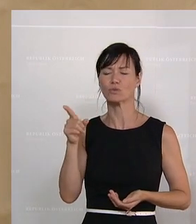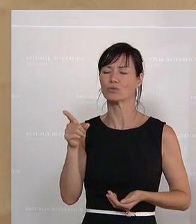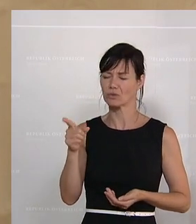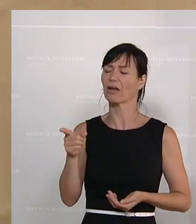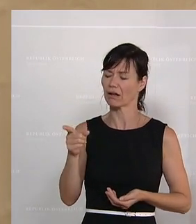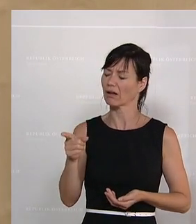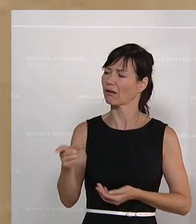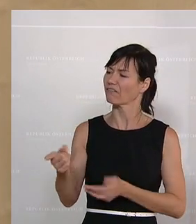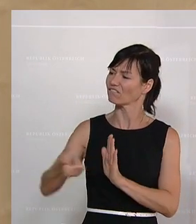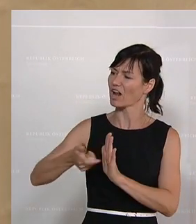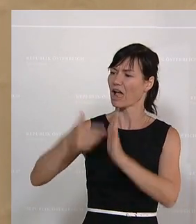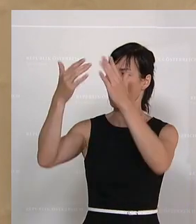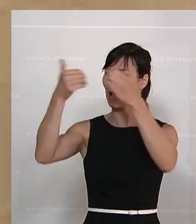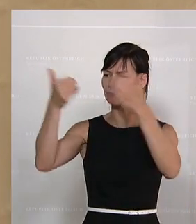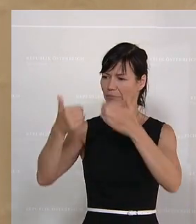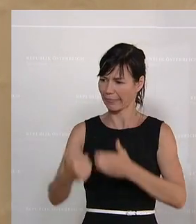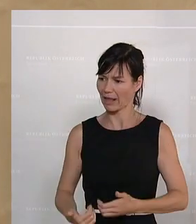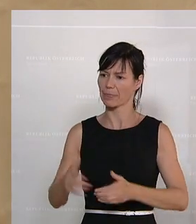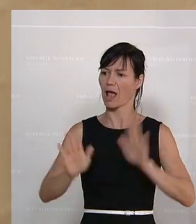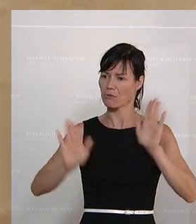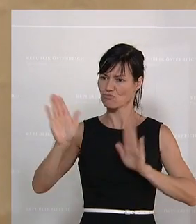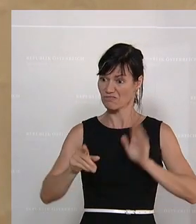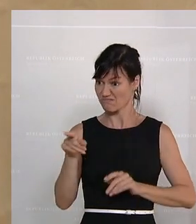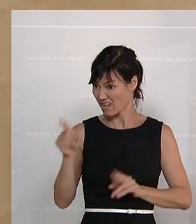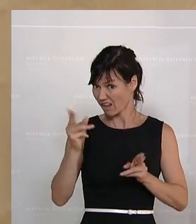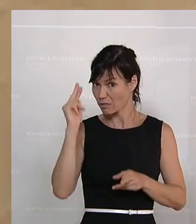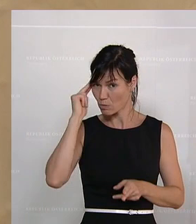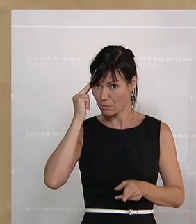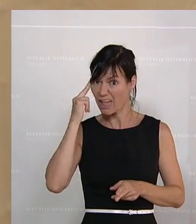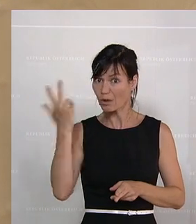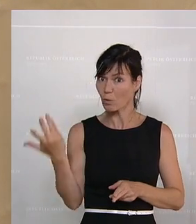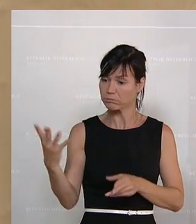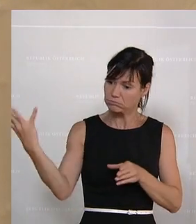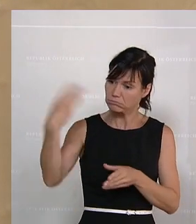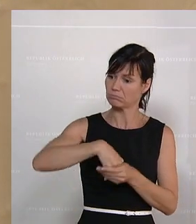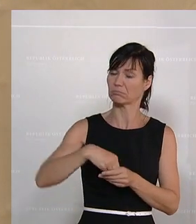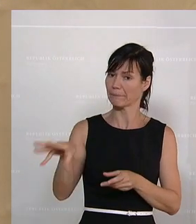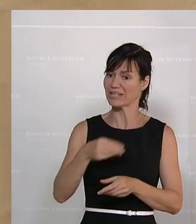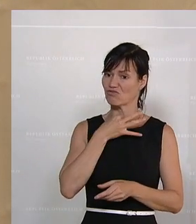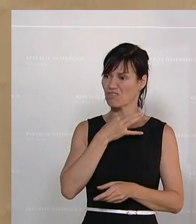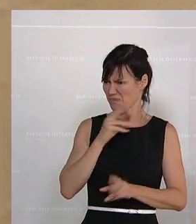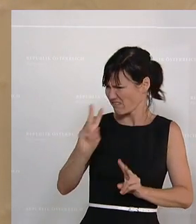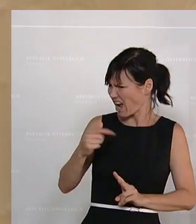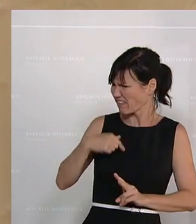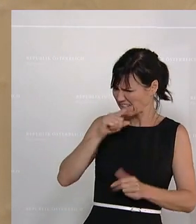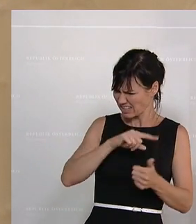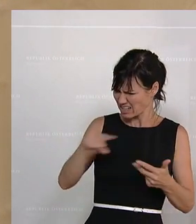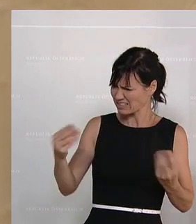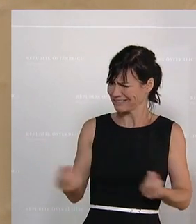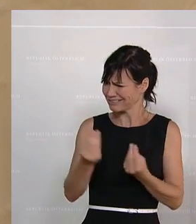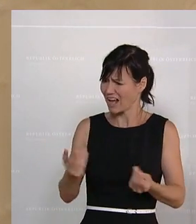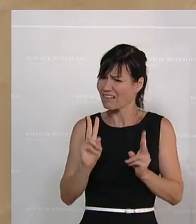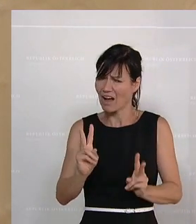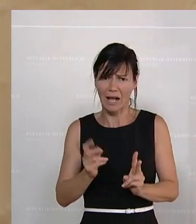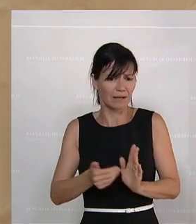eingebracht sie können uns überlegen ob sie dann noch zustimmen ich finde es ziemlich deutschland der sozialdemokratie wenn sie diese unterstützung für menschen die es wirklich